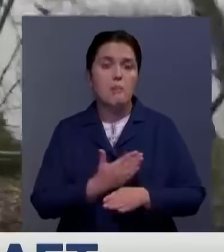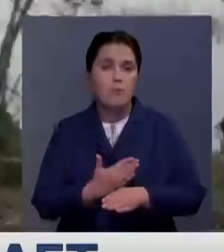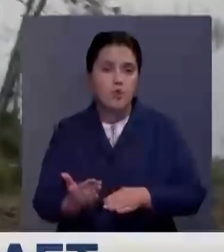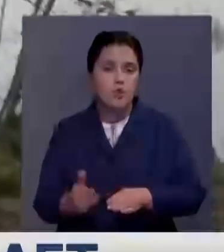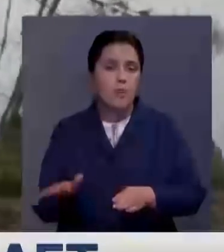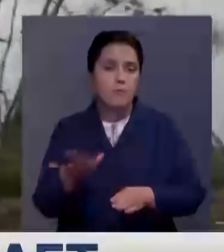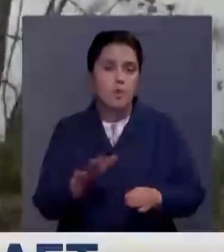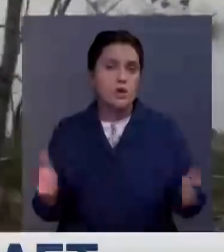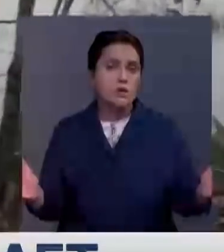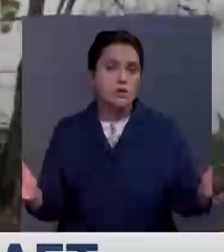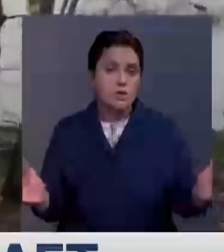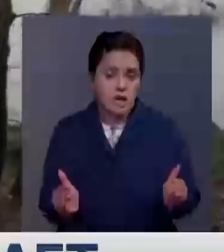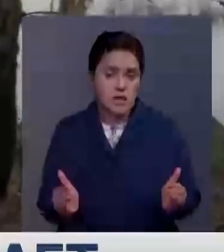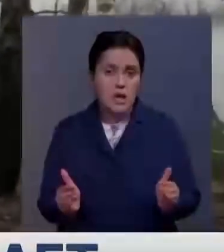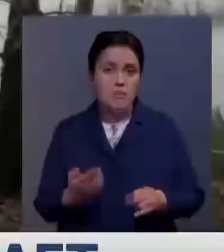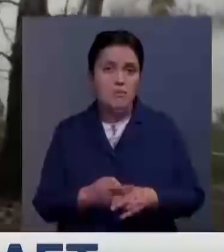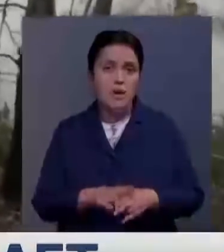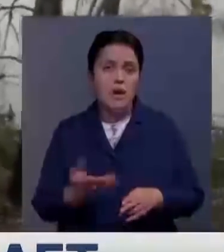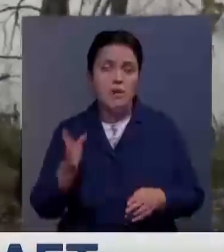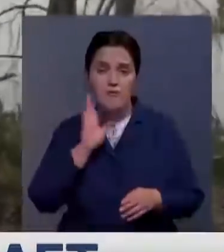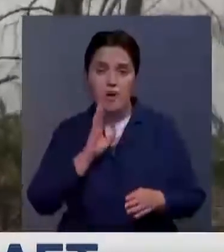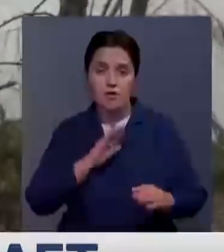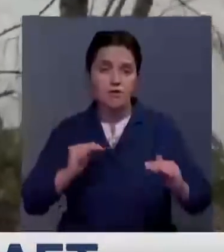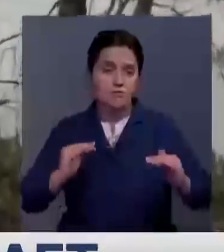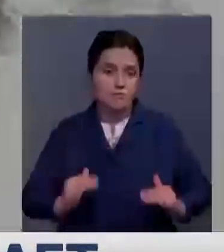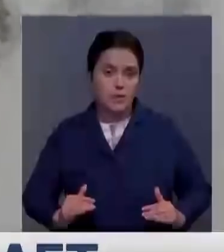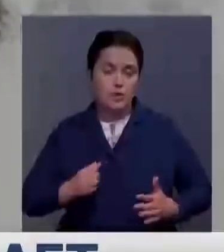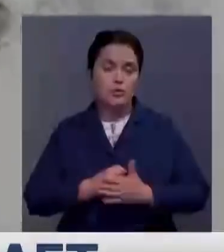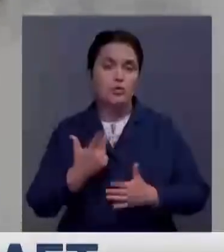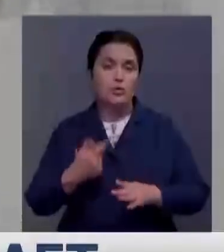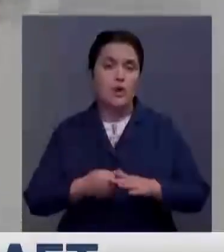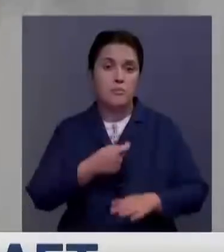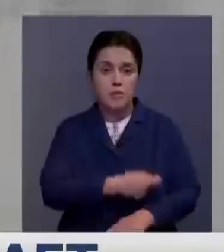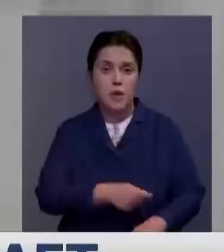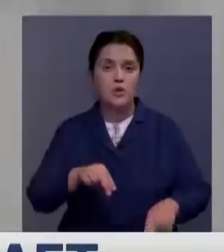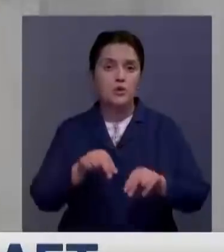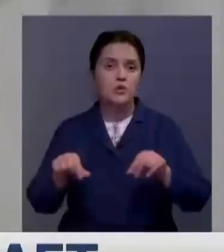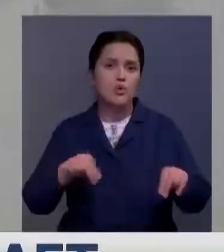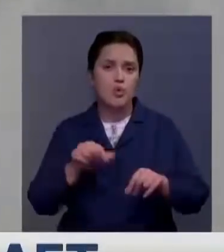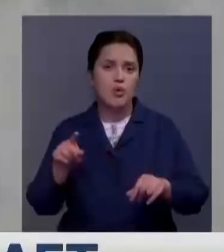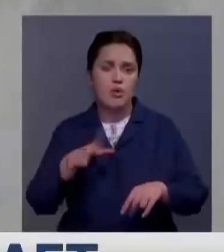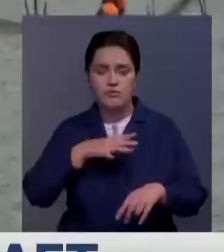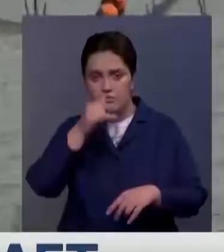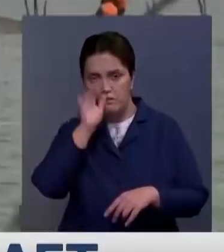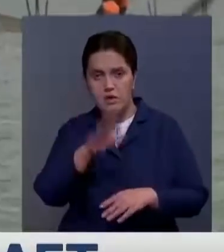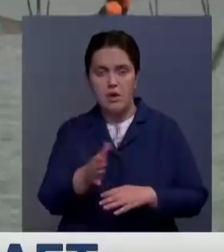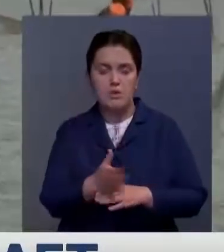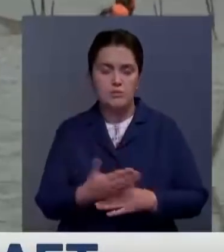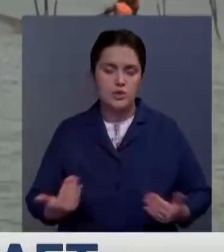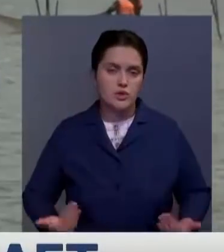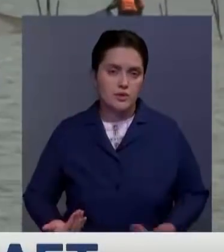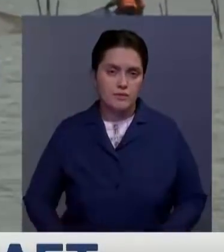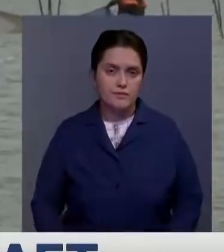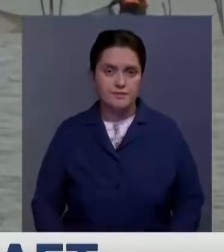сокращаться. Берег ушел на 200 метров вниз, глубина уменьшилась до 3 метров. Концентрация соли в воде стала непереносимой для пресноводной